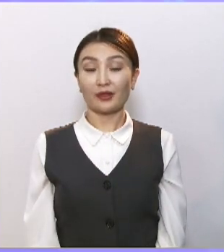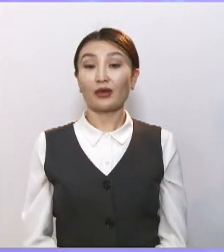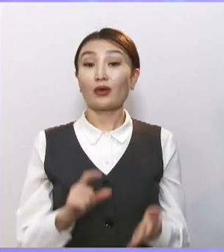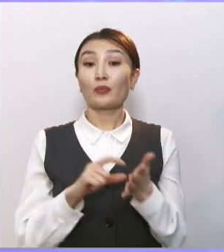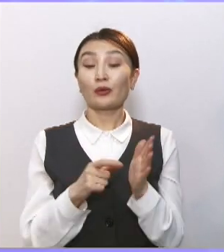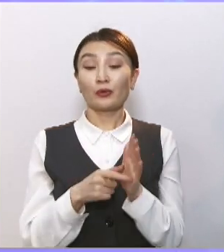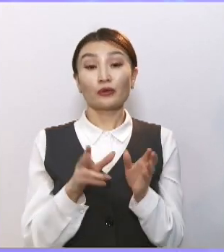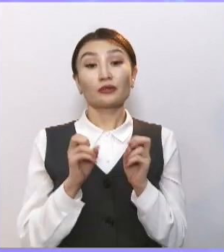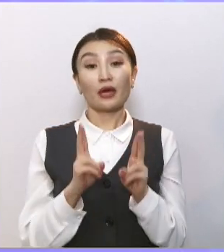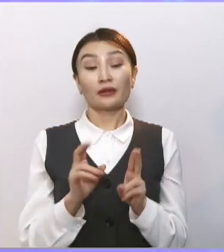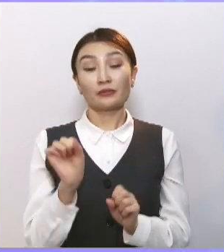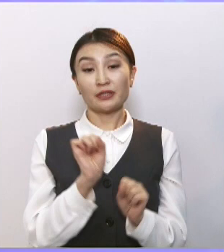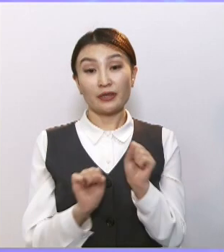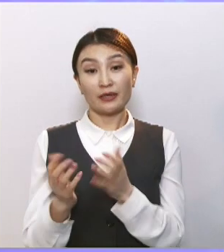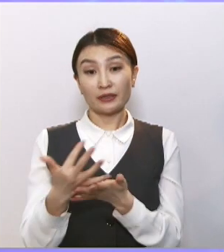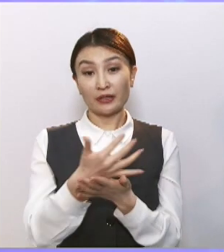Бөлмөнү кантип жыйнайсың?